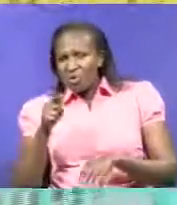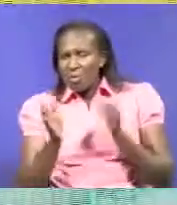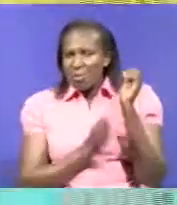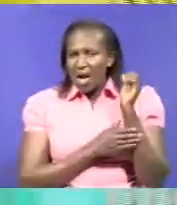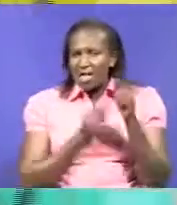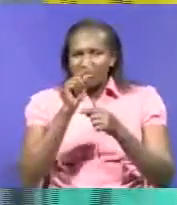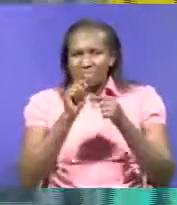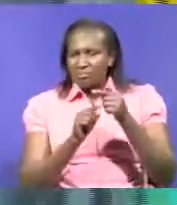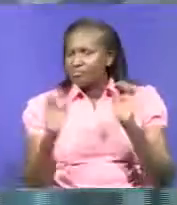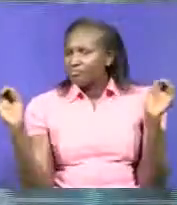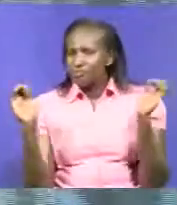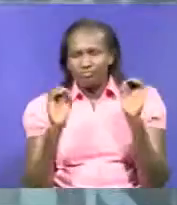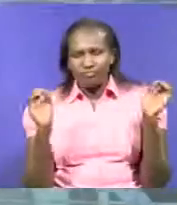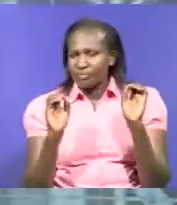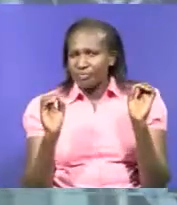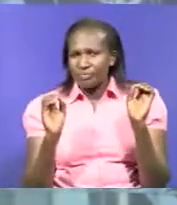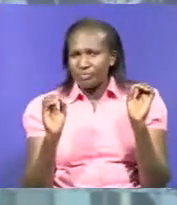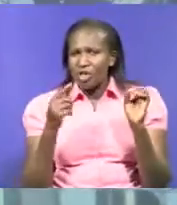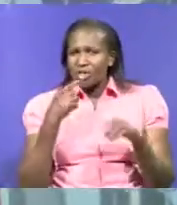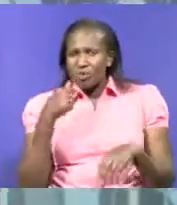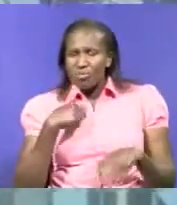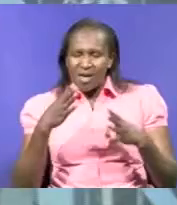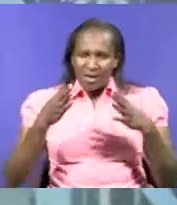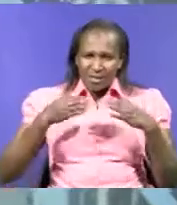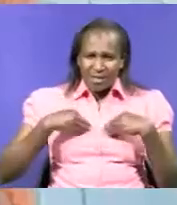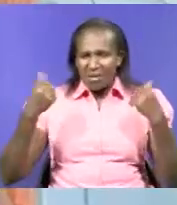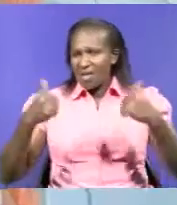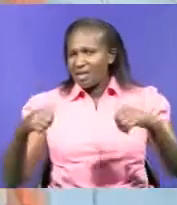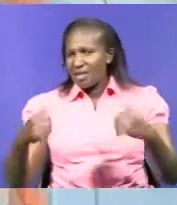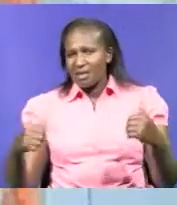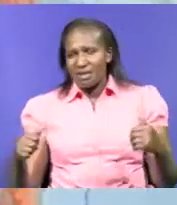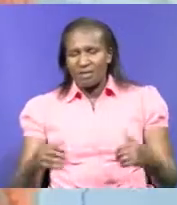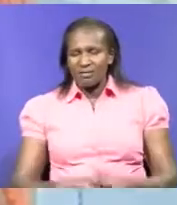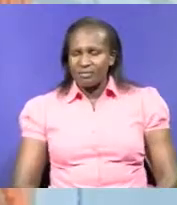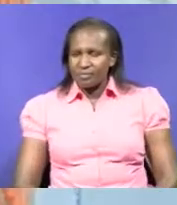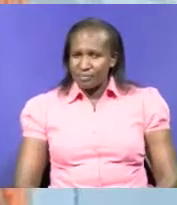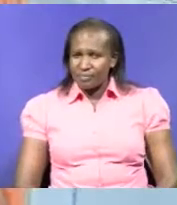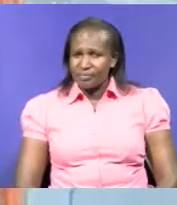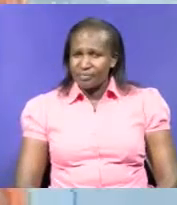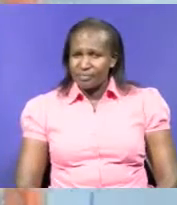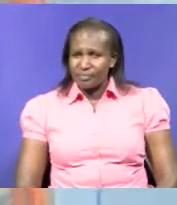ile mbaya. Sasa mimi huwa nakubali tu yoyote yenye.